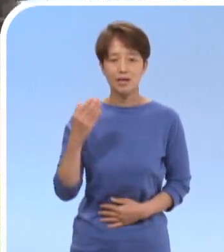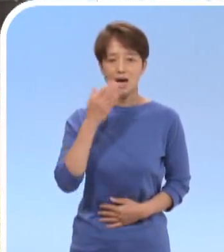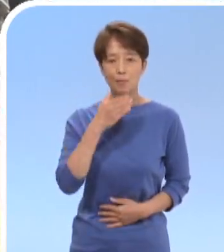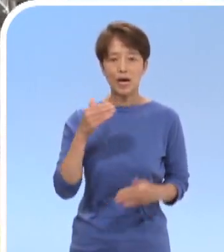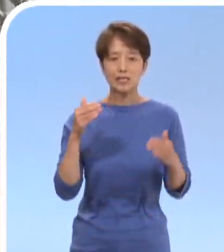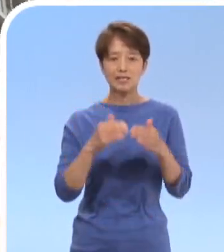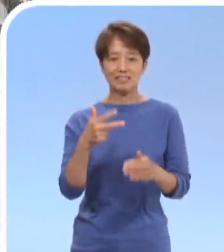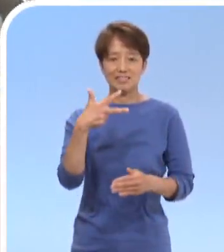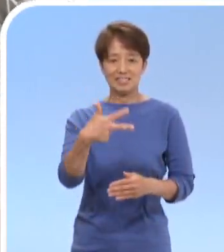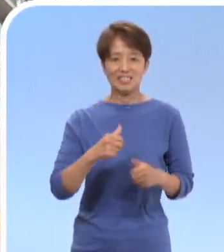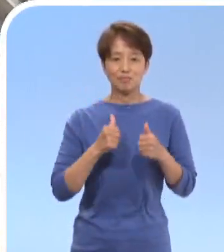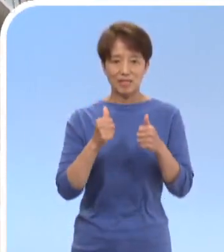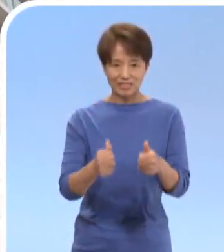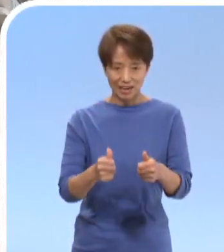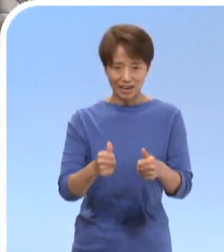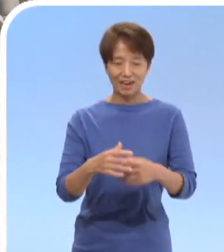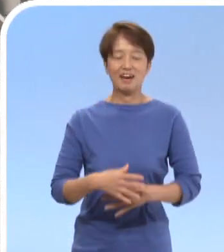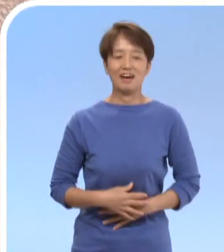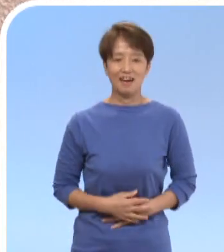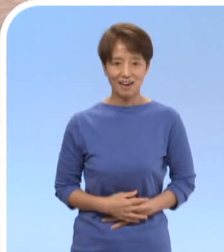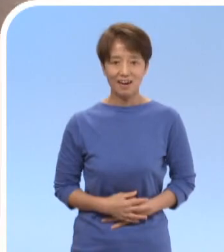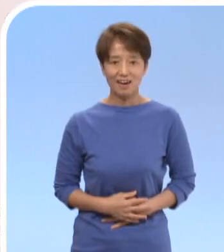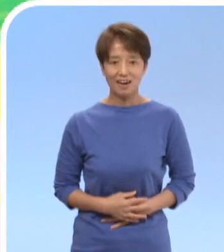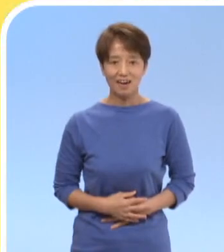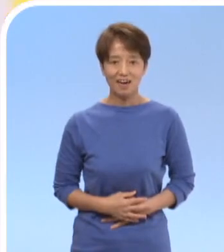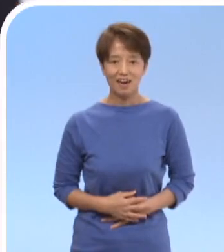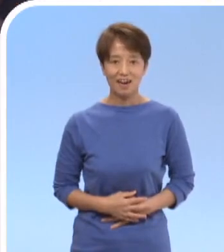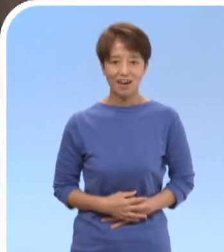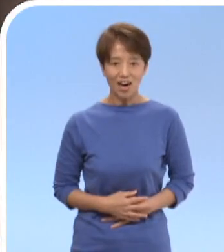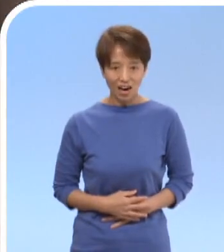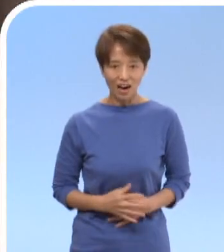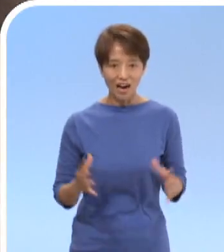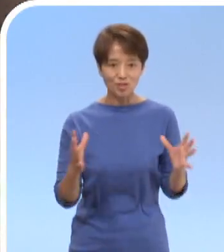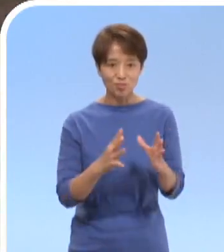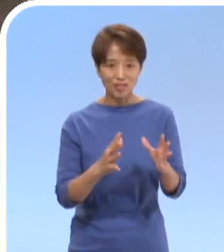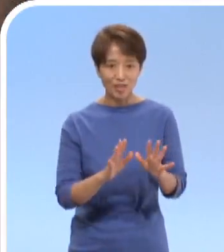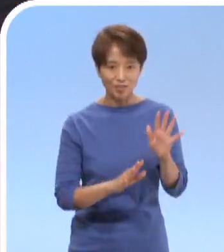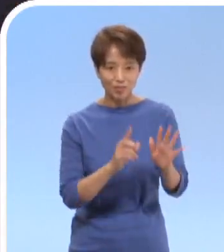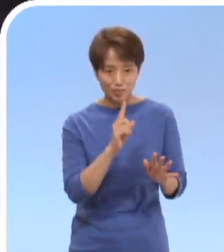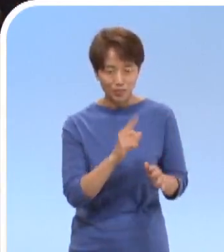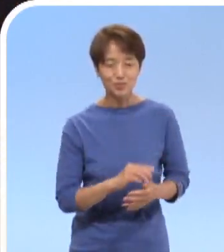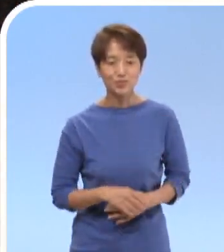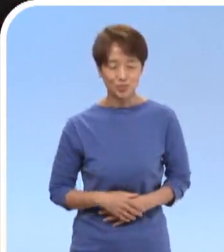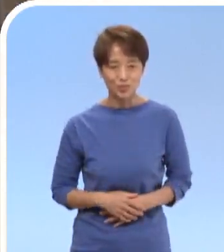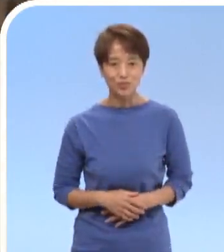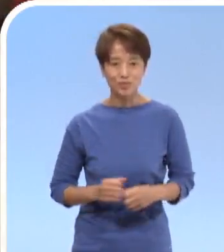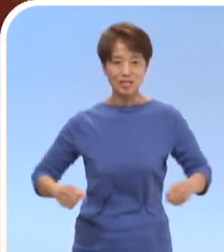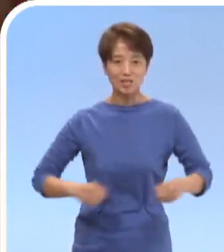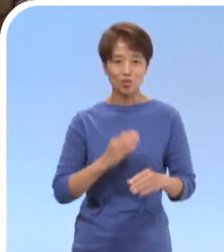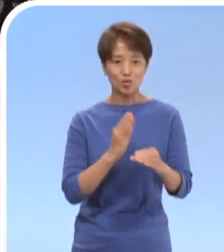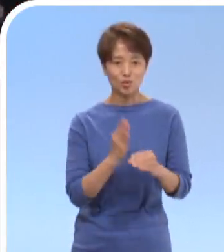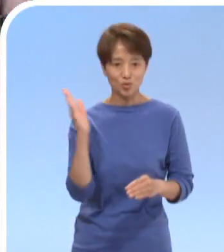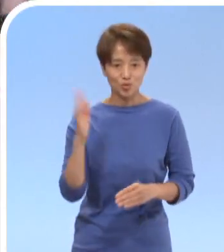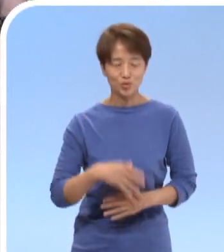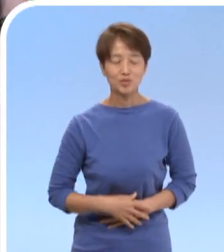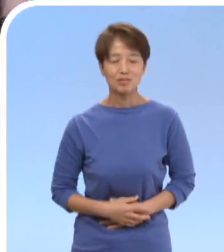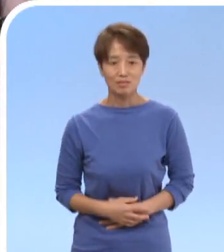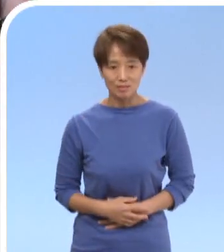やってきたのは尼崎市。 あ、いっぱい人に乗ってらっしゃる。あ、すごい体操して